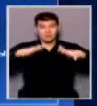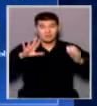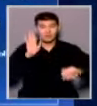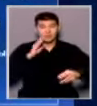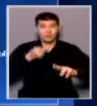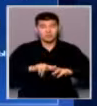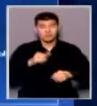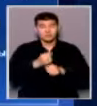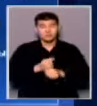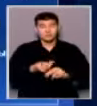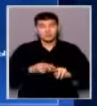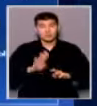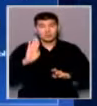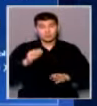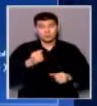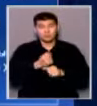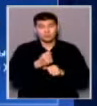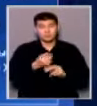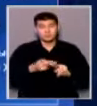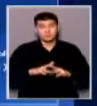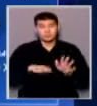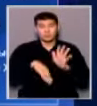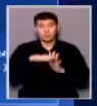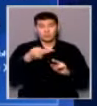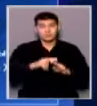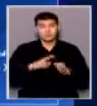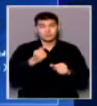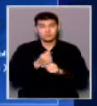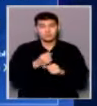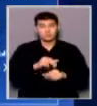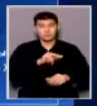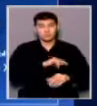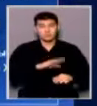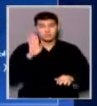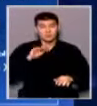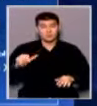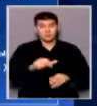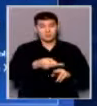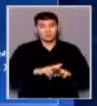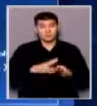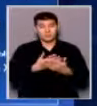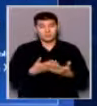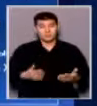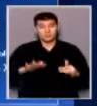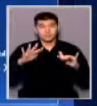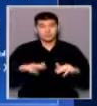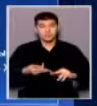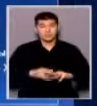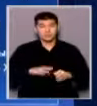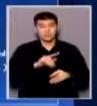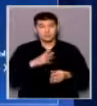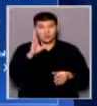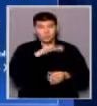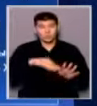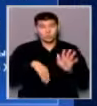рамках единой дорожной карты будут выработаны предложения по улучшению гидрологического стока реки Урал в периоды маловодья. Эти меры